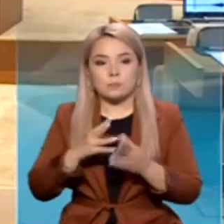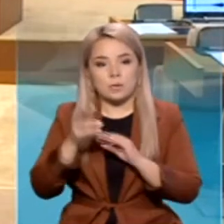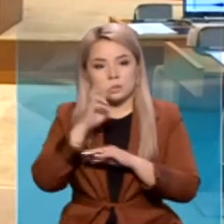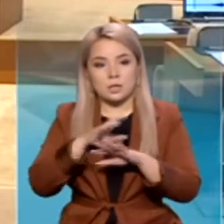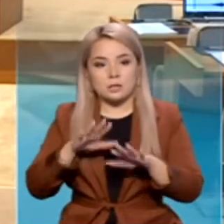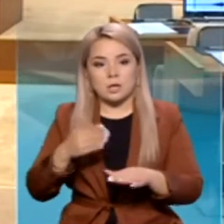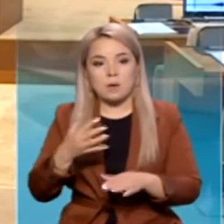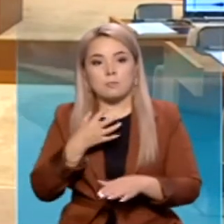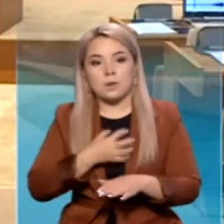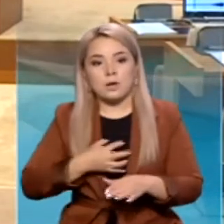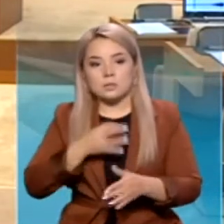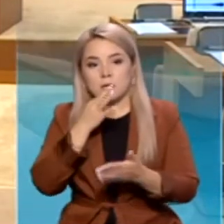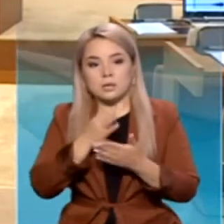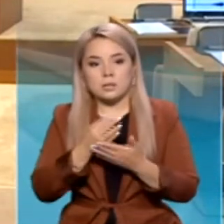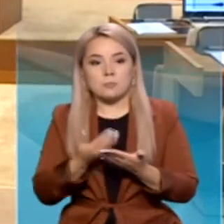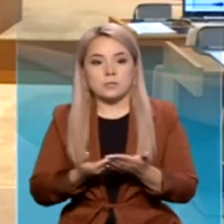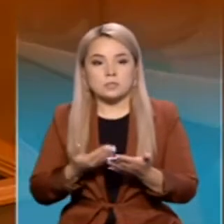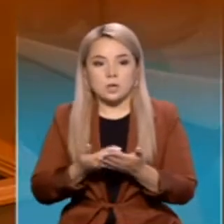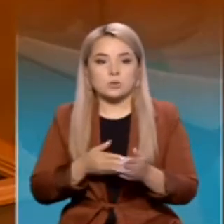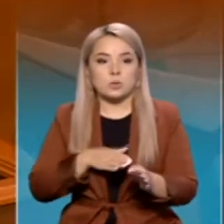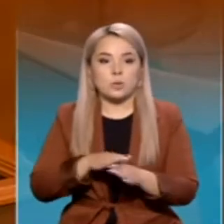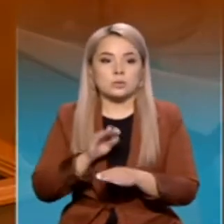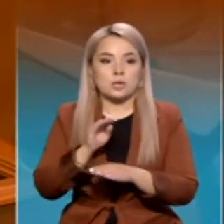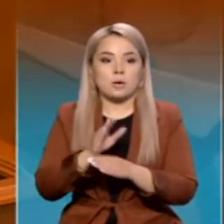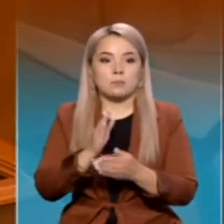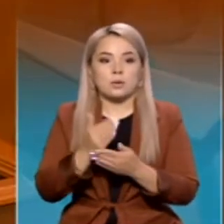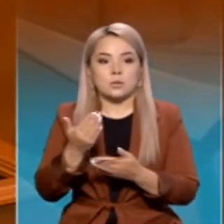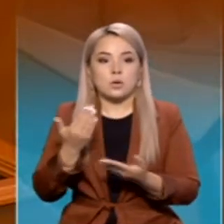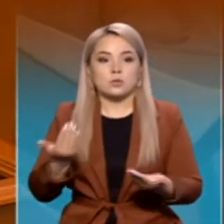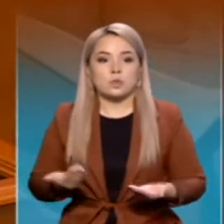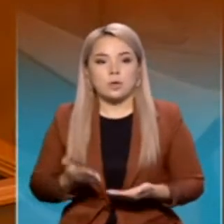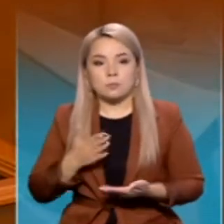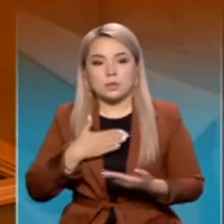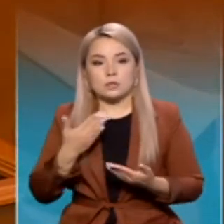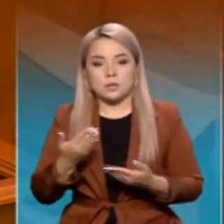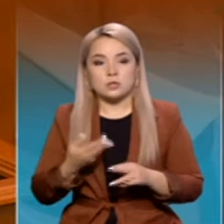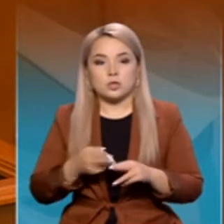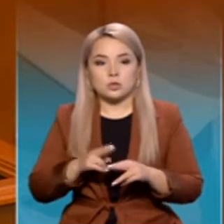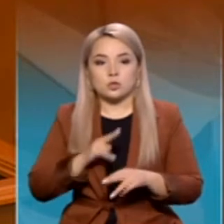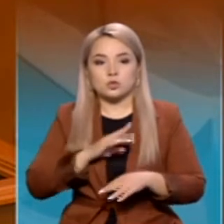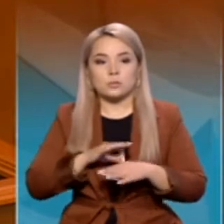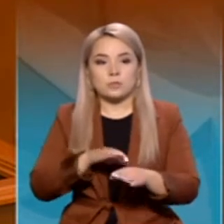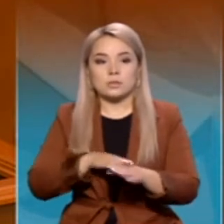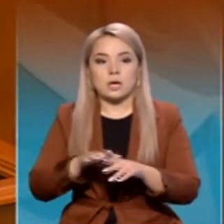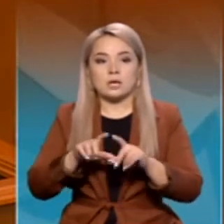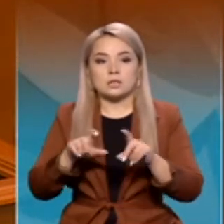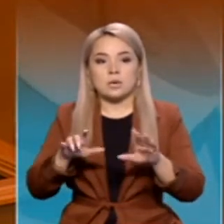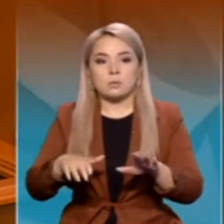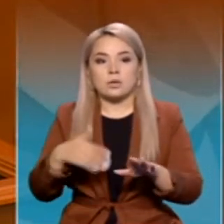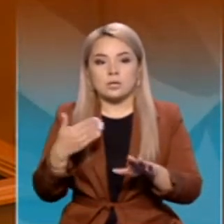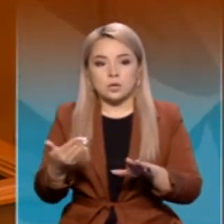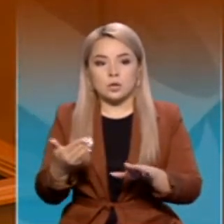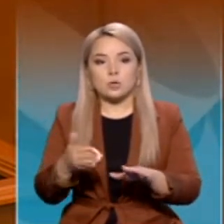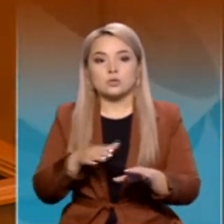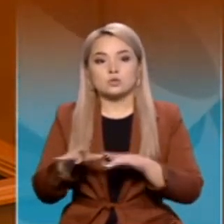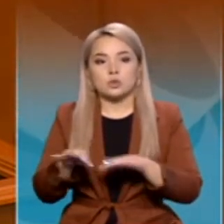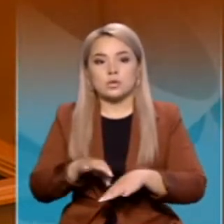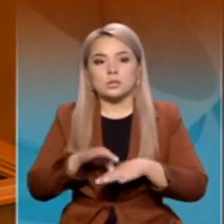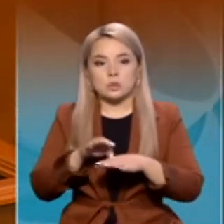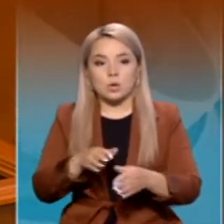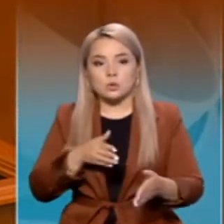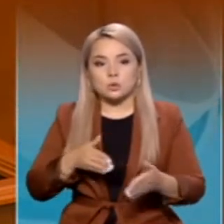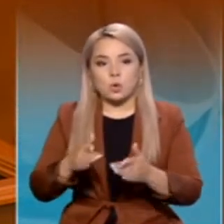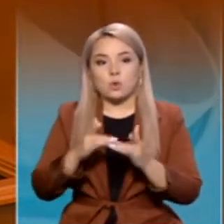үшін оның маңыздылығы туралы мысалдарға толы. Біз тұратын және жұмыс істейтін ғимараттарды, жүретін жолдар